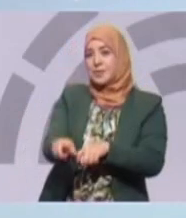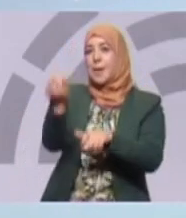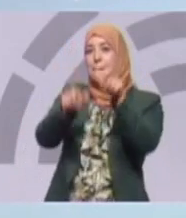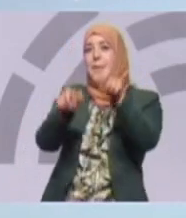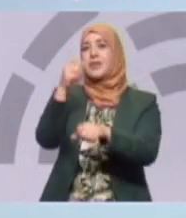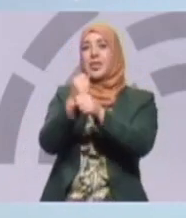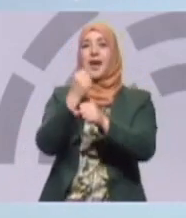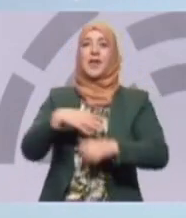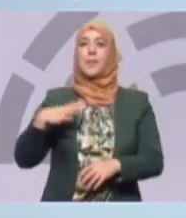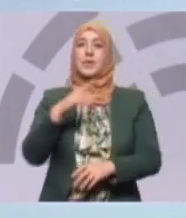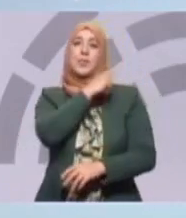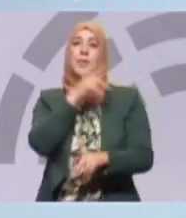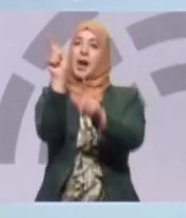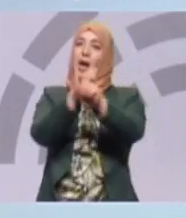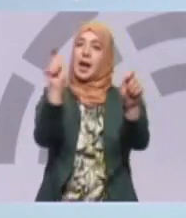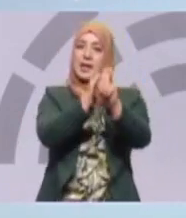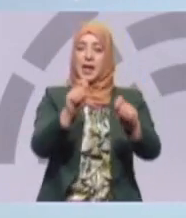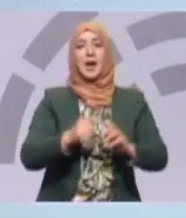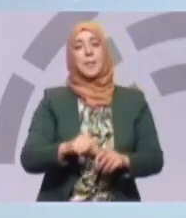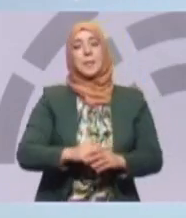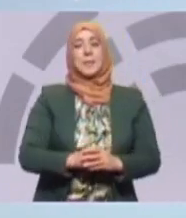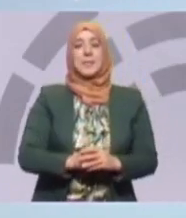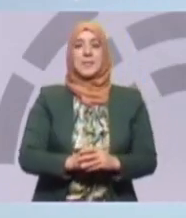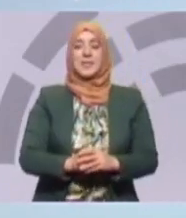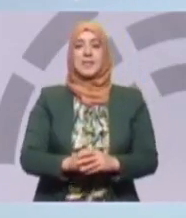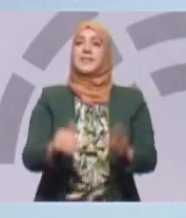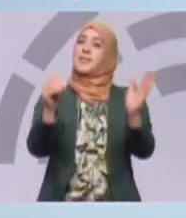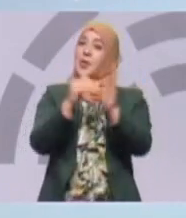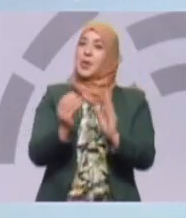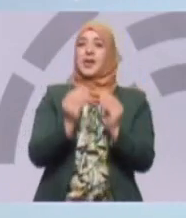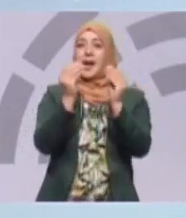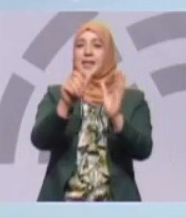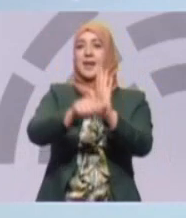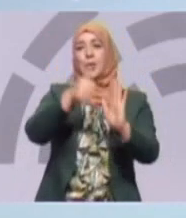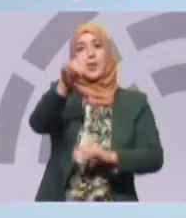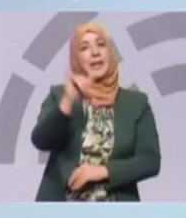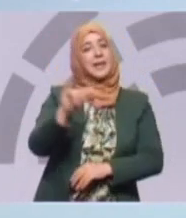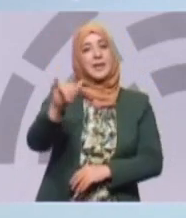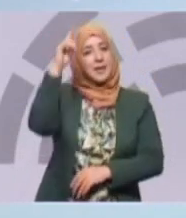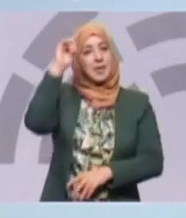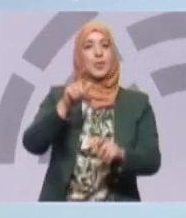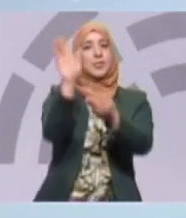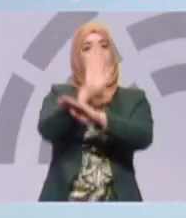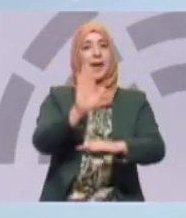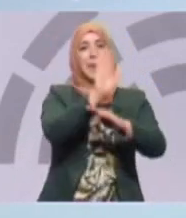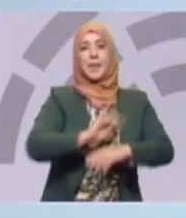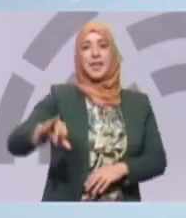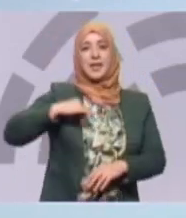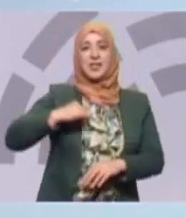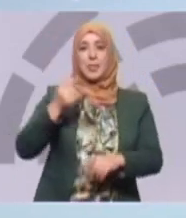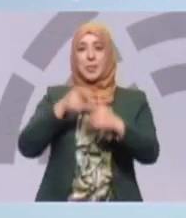في ظروف طيبه باعتباره المدرسه الاولى في تكوين النشاه اعطاء الاولويه القصوى لتاثير الشباب واحتوائه